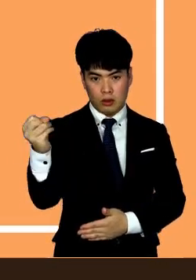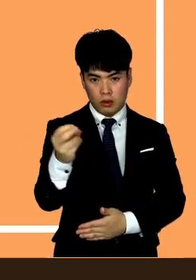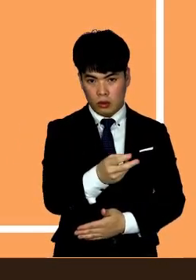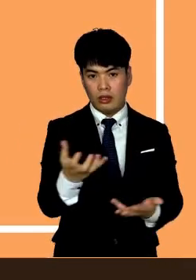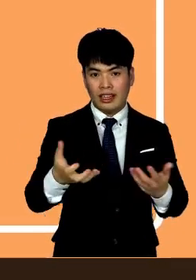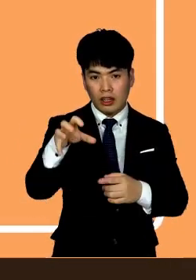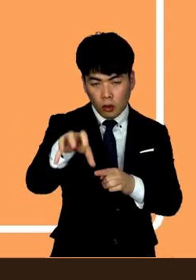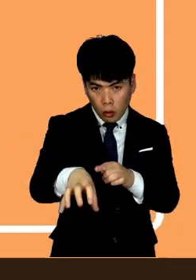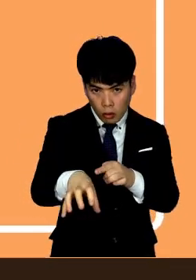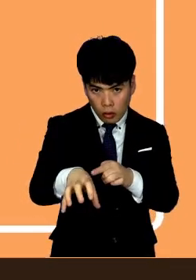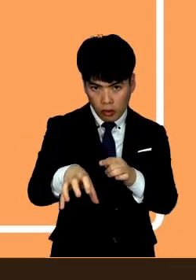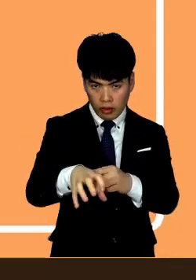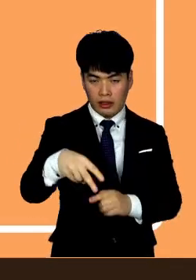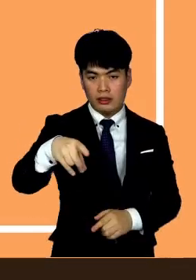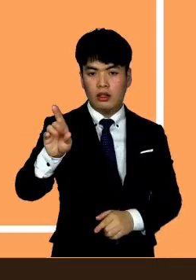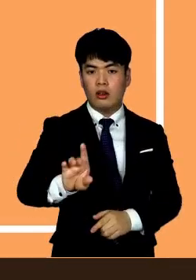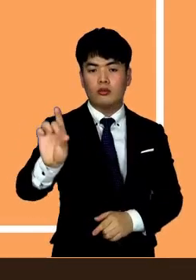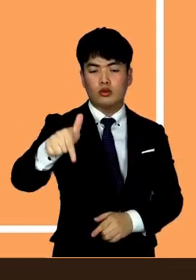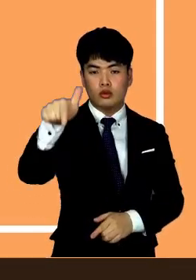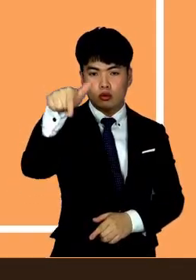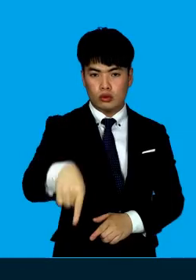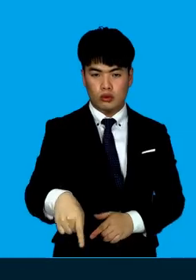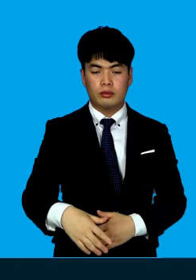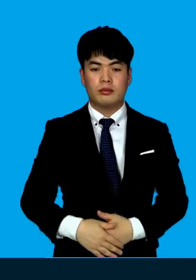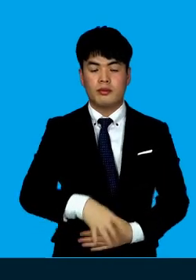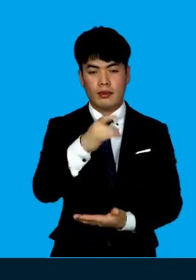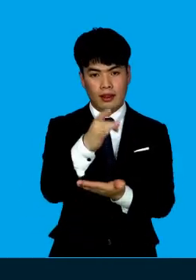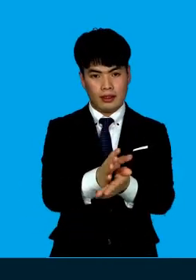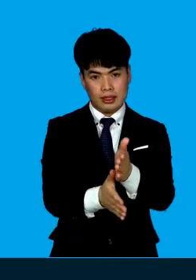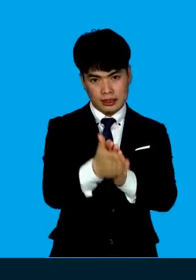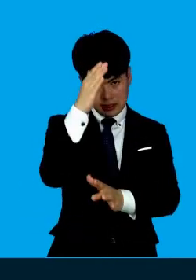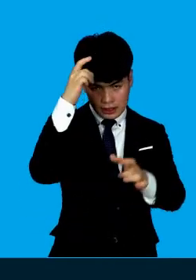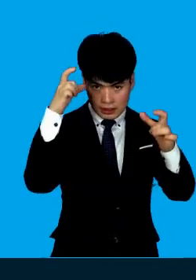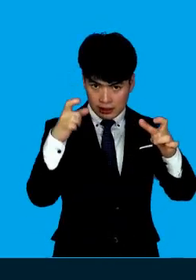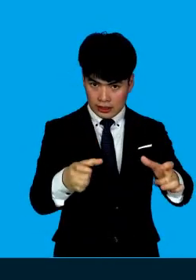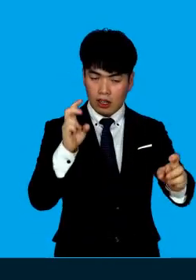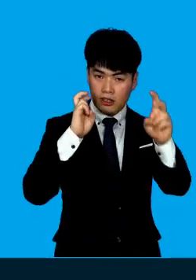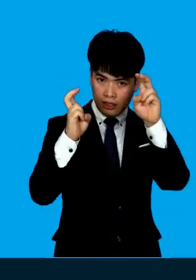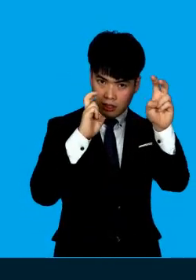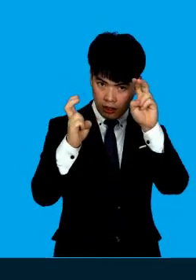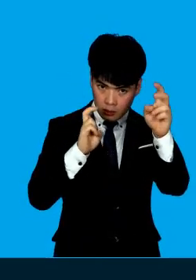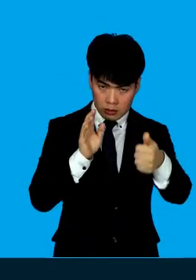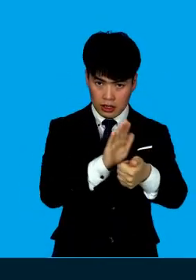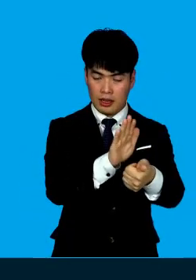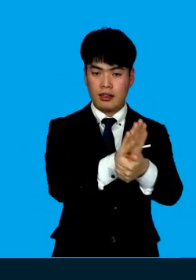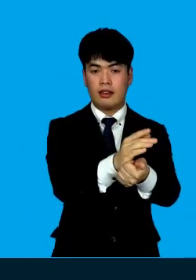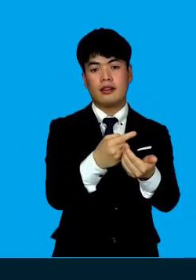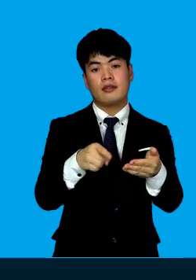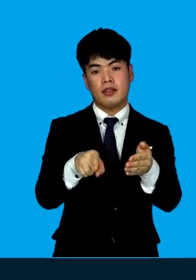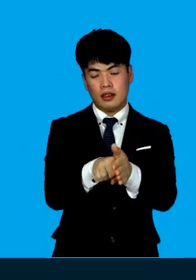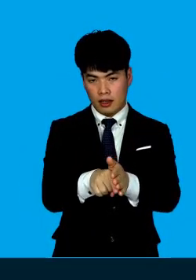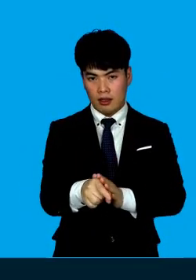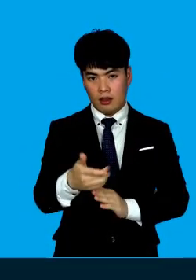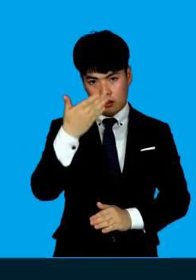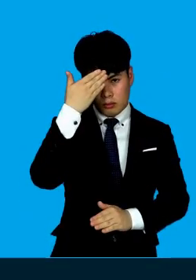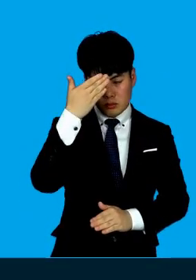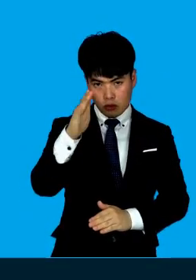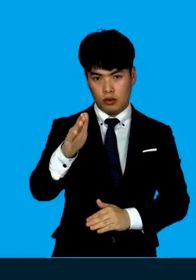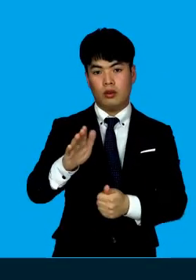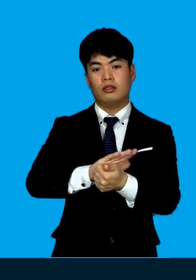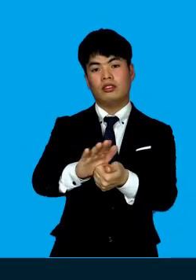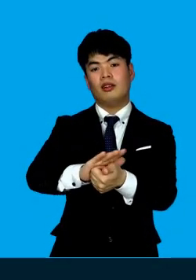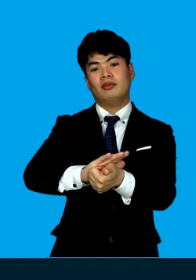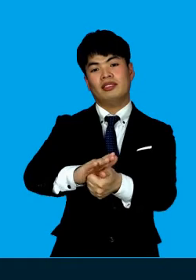근무지는 천안시 서북구 한대상로 100입니다. 천안시에서는 지역기업들의 원활한 기업활동을 위한 지원의 일환으로